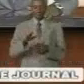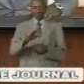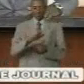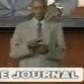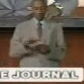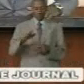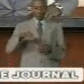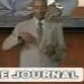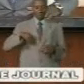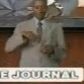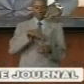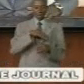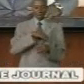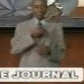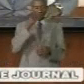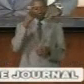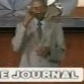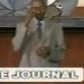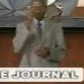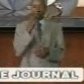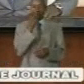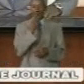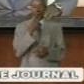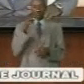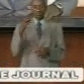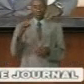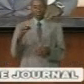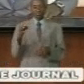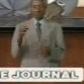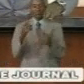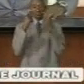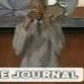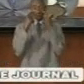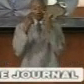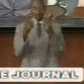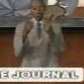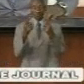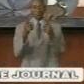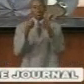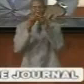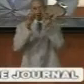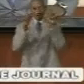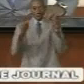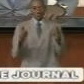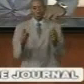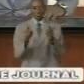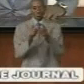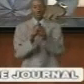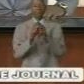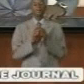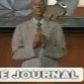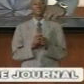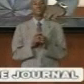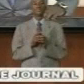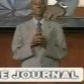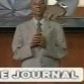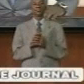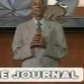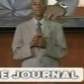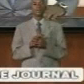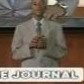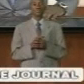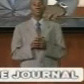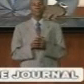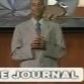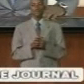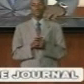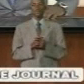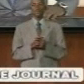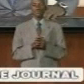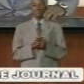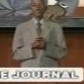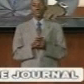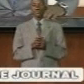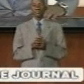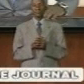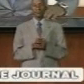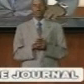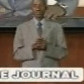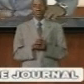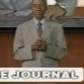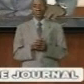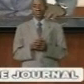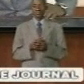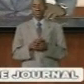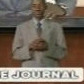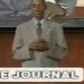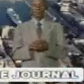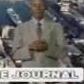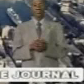l'Organisation internationale de la francophonie. Découvrons ce pays à travers cette carte postale présentée par Ezer Mbala et Marcelin Monantéba.